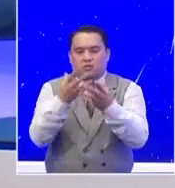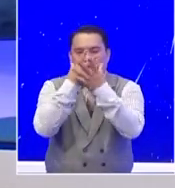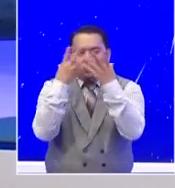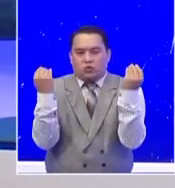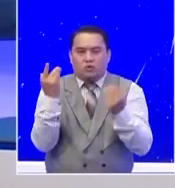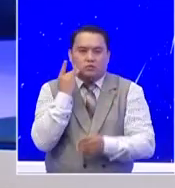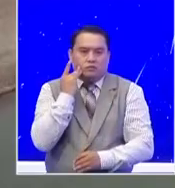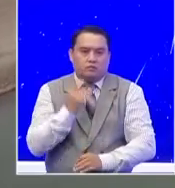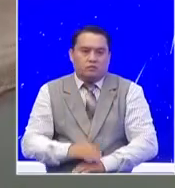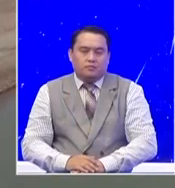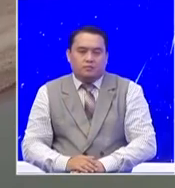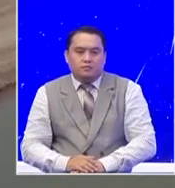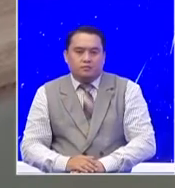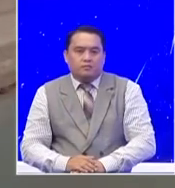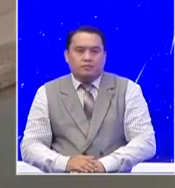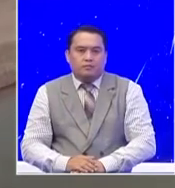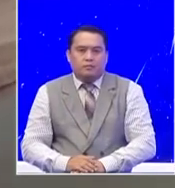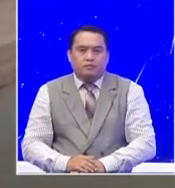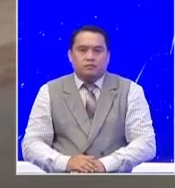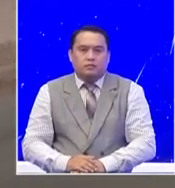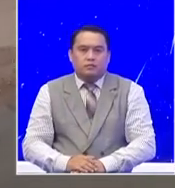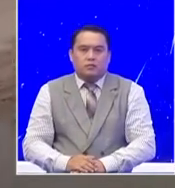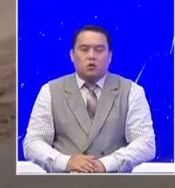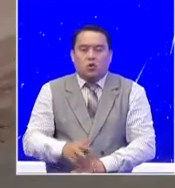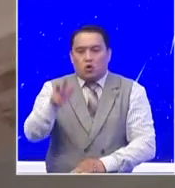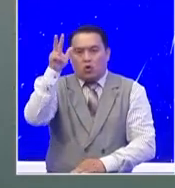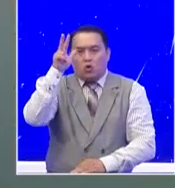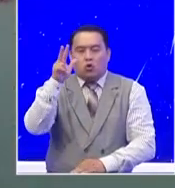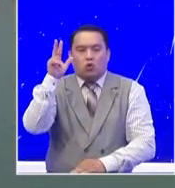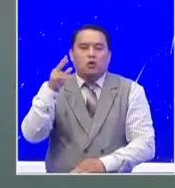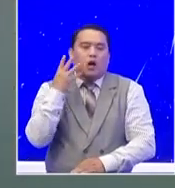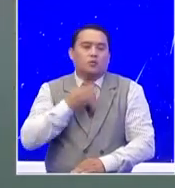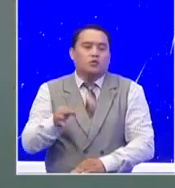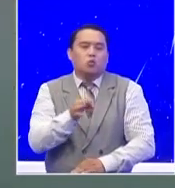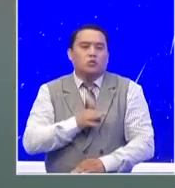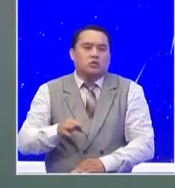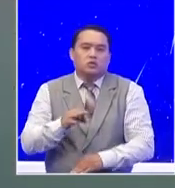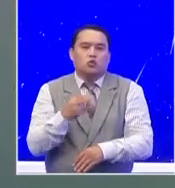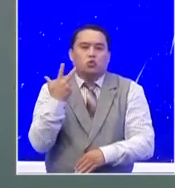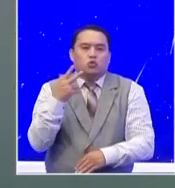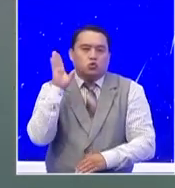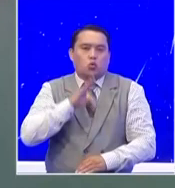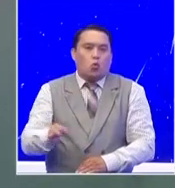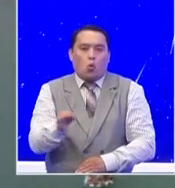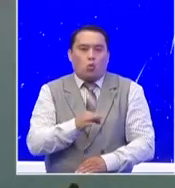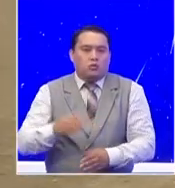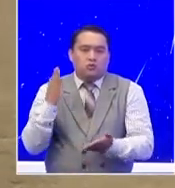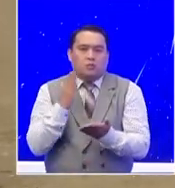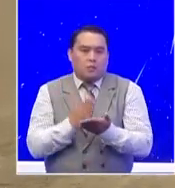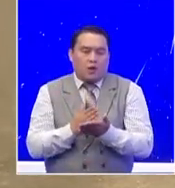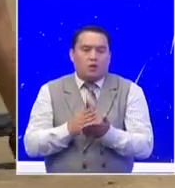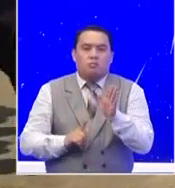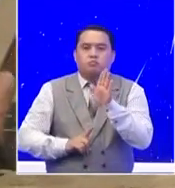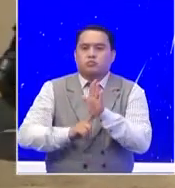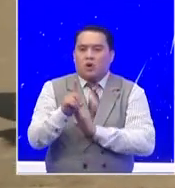шығарады. Жалпы Жетісу өңірінде 3 айдында аймақ бар. Олар Алакөл, Балқаш, Қапшағай су қоймасы. Шомылу маусымы